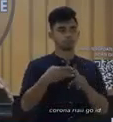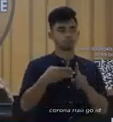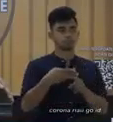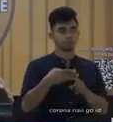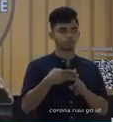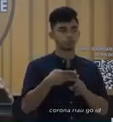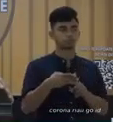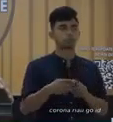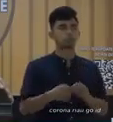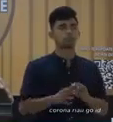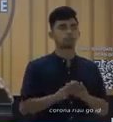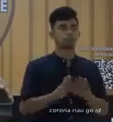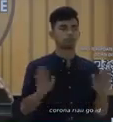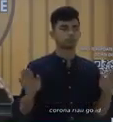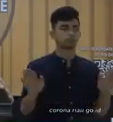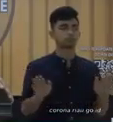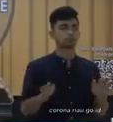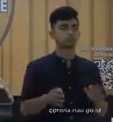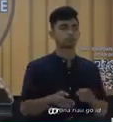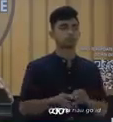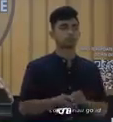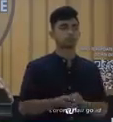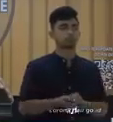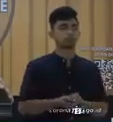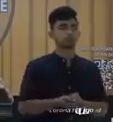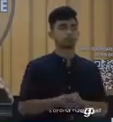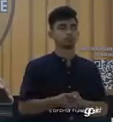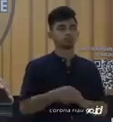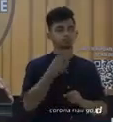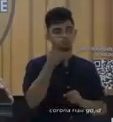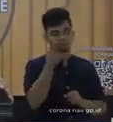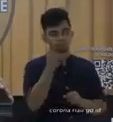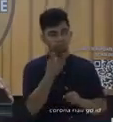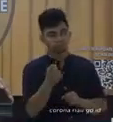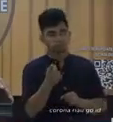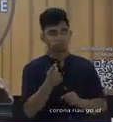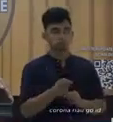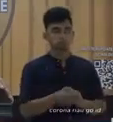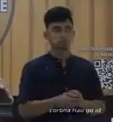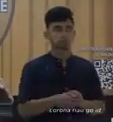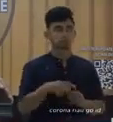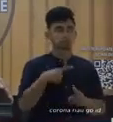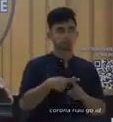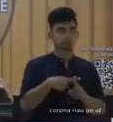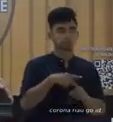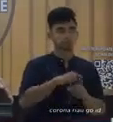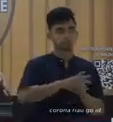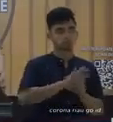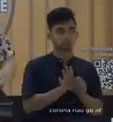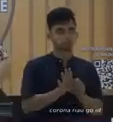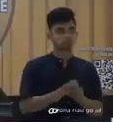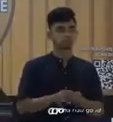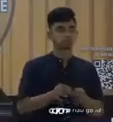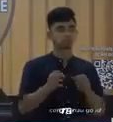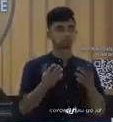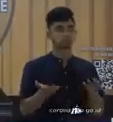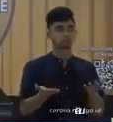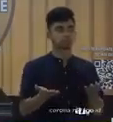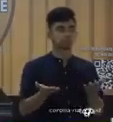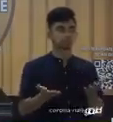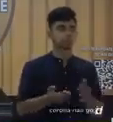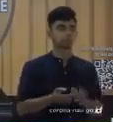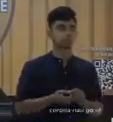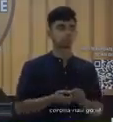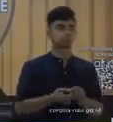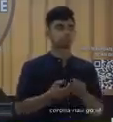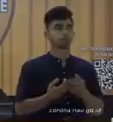Sekarang logikanya, jumlah kasus positifnya masih ada terus. Saya nggak tahu, misalnya kalau saya ikut tadi